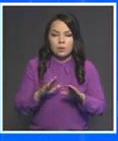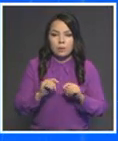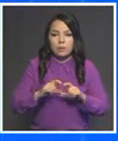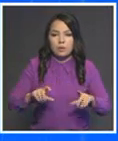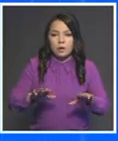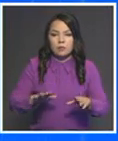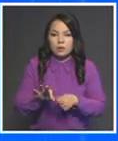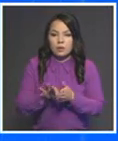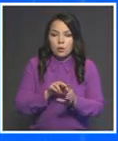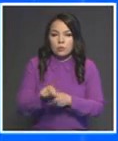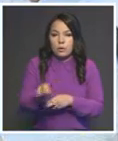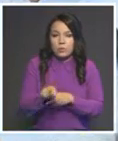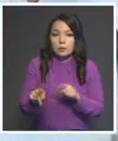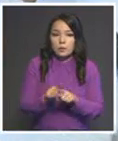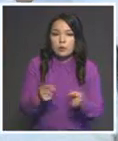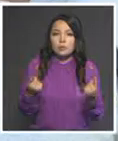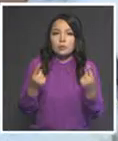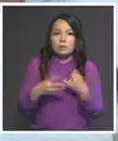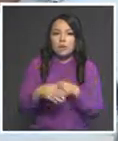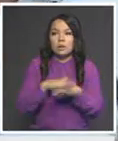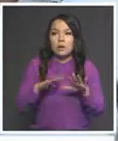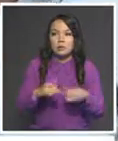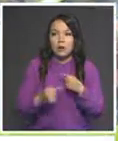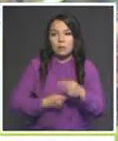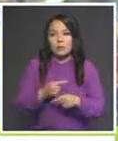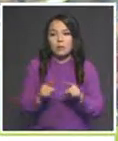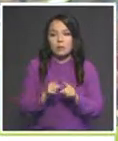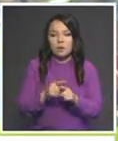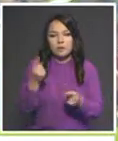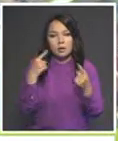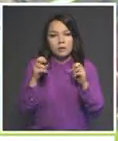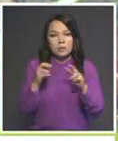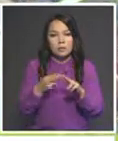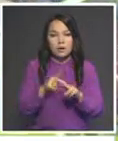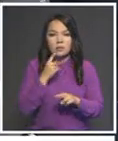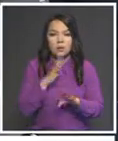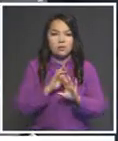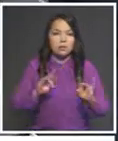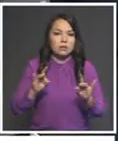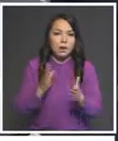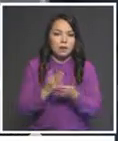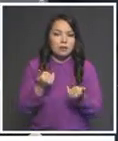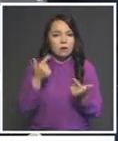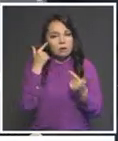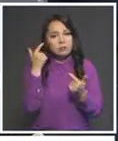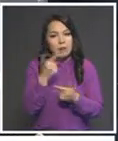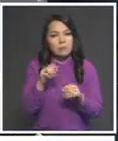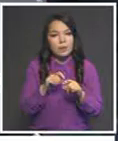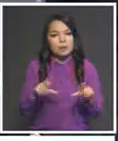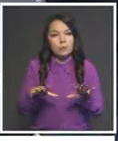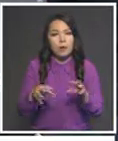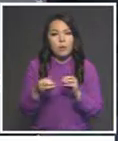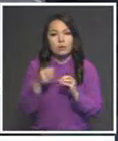беру ұйымы Жезқазған қаласында ұлы дала мұрагерлері деген атаумен шығармашылық есеп берді. Шара аясында зияткерлік мектептерінің 10